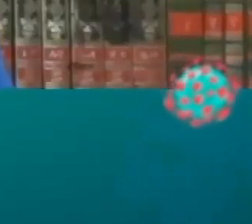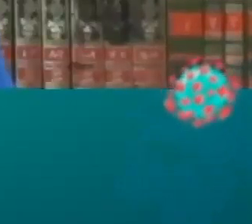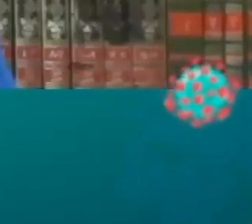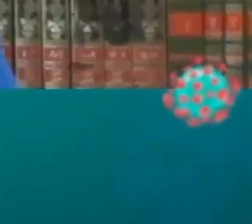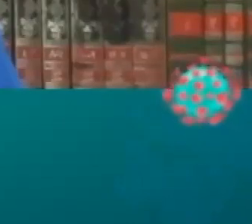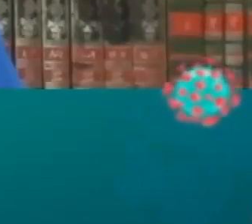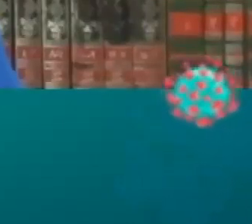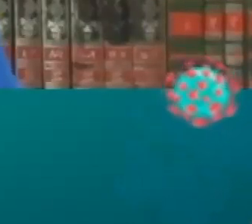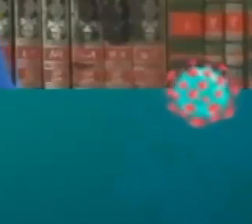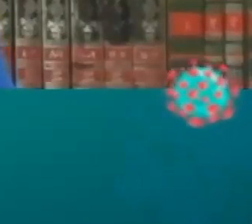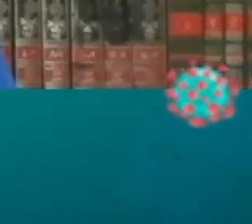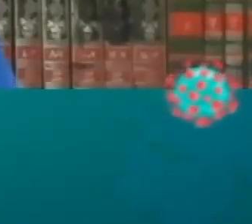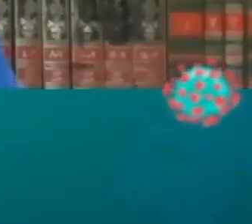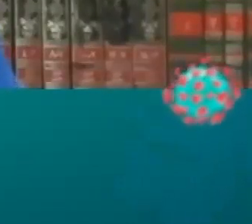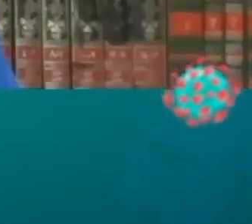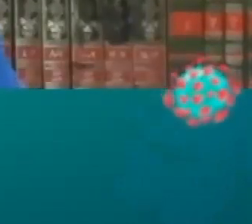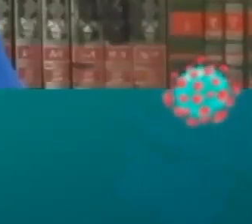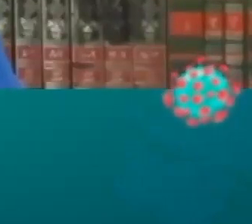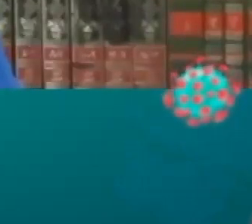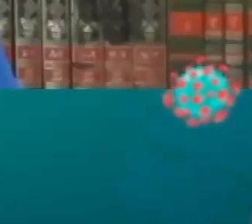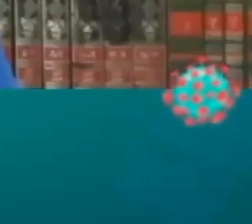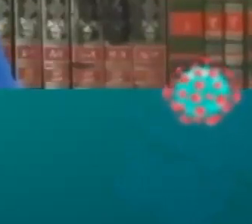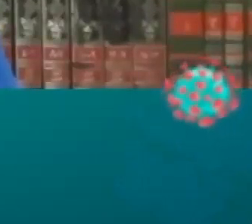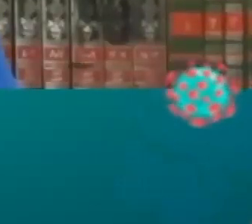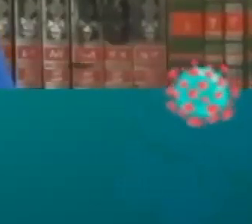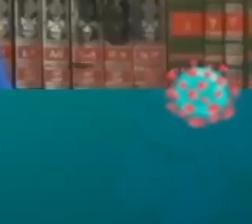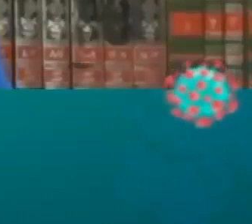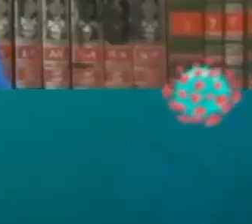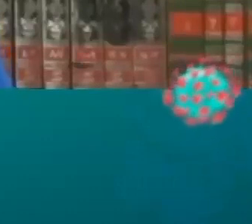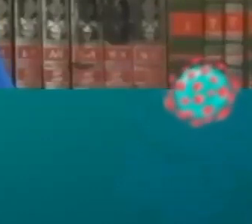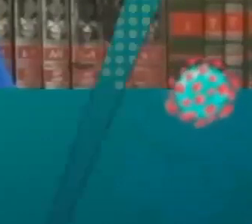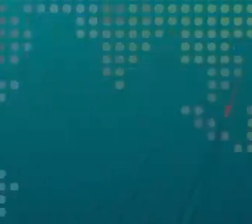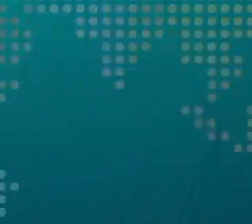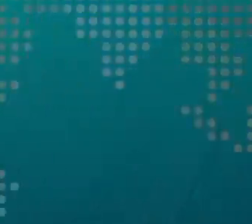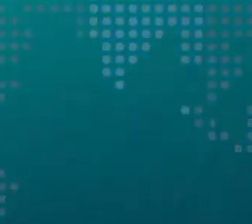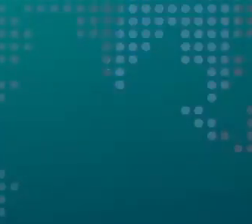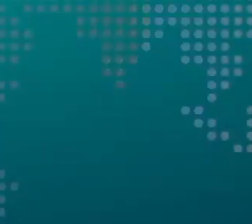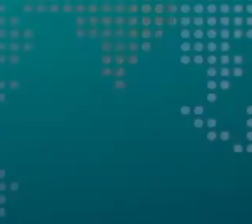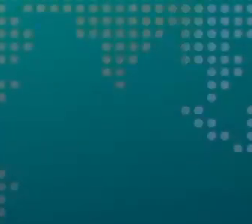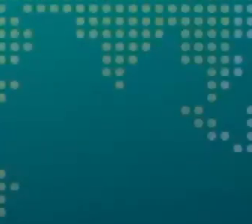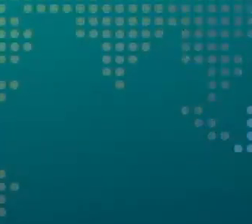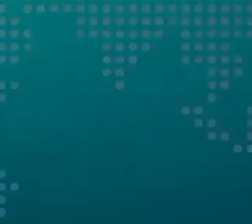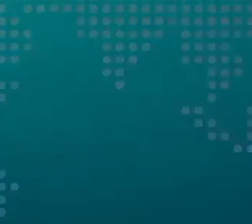Akhirnya, kita beroleh keselamatan, kebahagiaan, keamanan insyaAllah dengan izin Allah SWT.